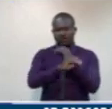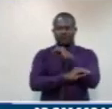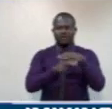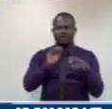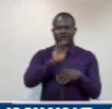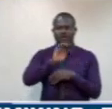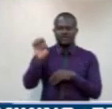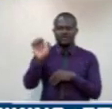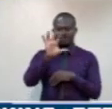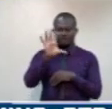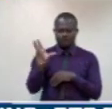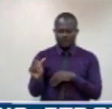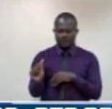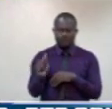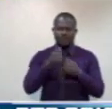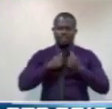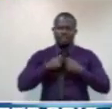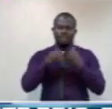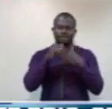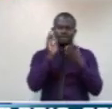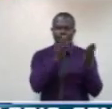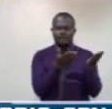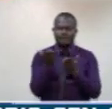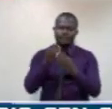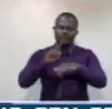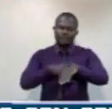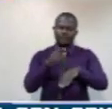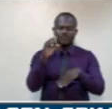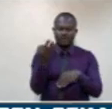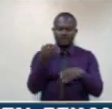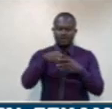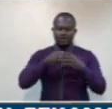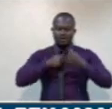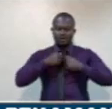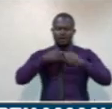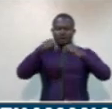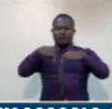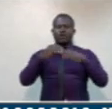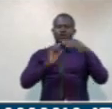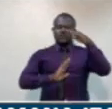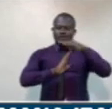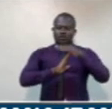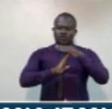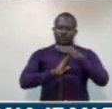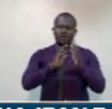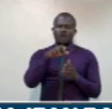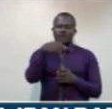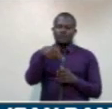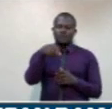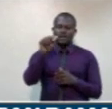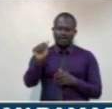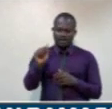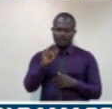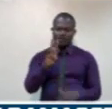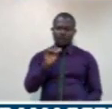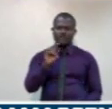Afrika Iburasirazuba. U Rwanda rwa rugiye kwakira ihuriro ku nshuro ya gatatu. Hano muri studio turi kumwe n'umuyobozi mukuru wa RPPA